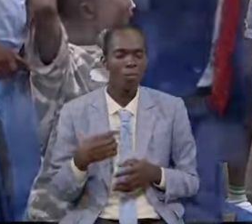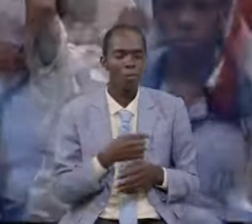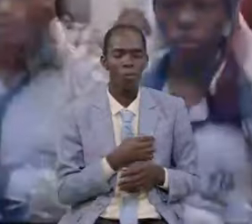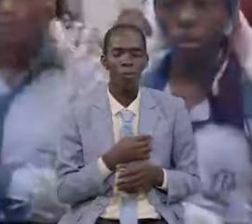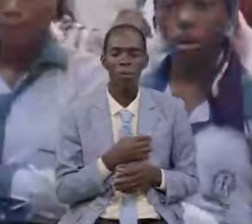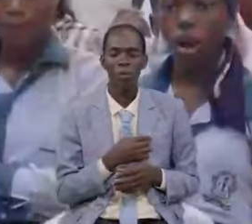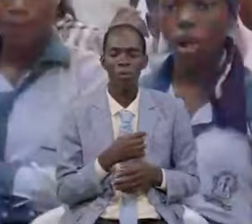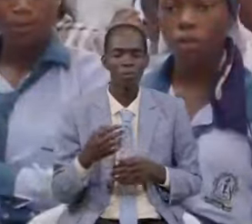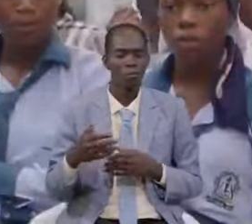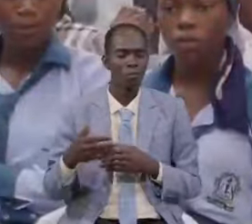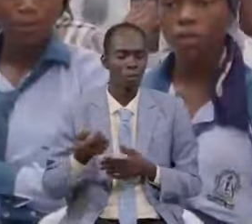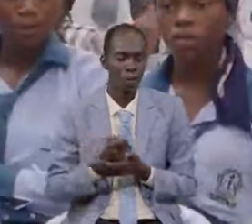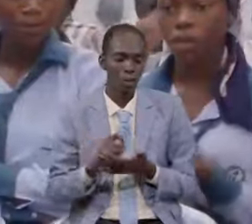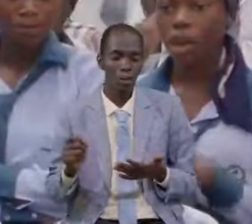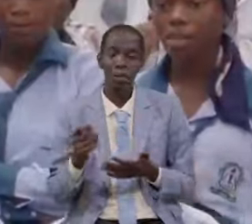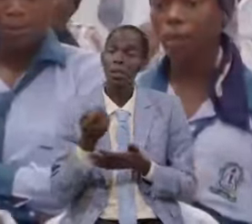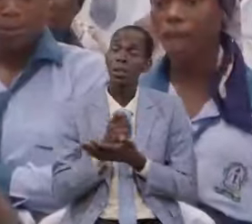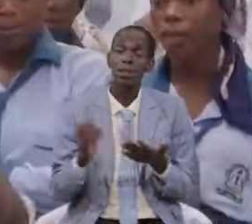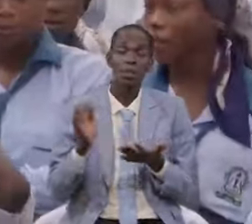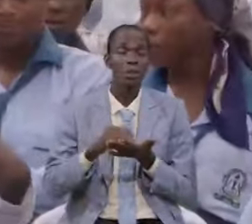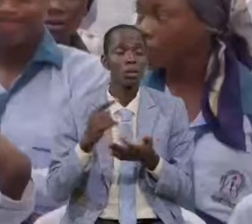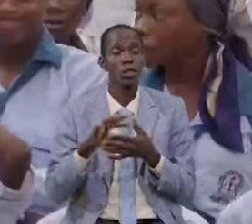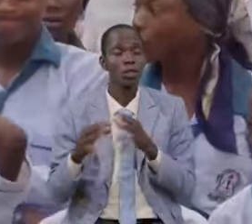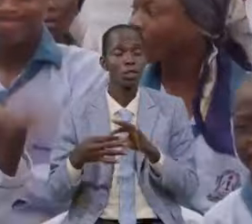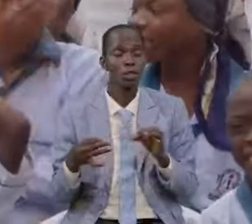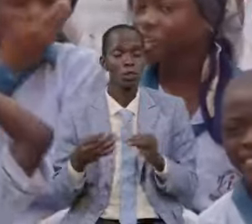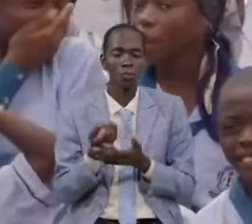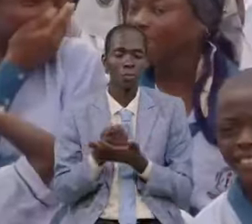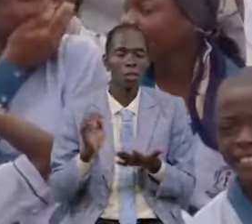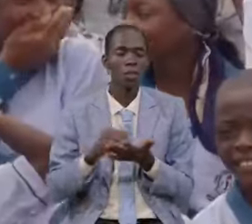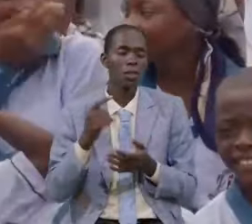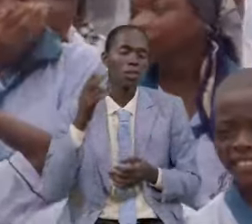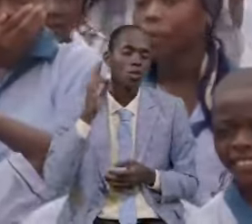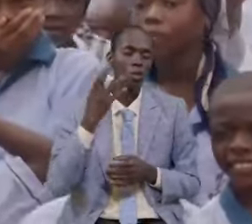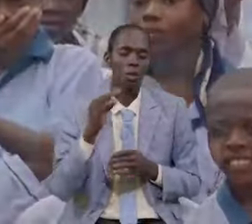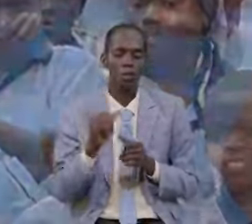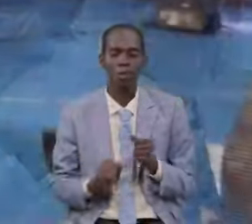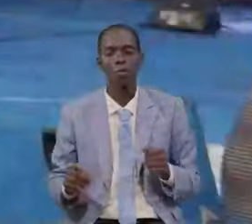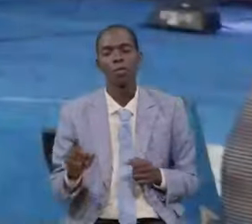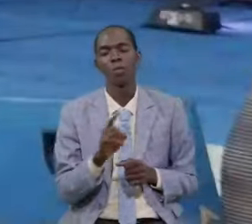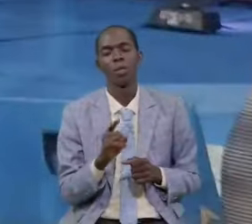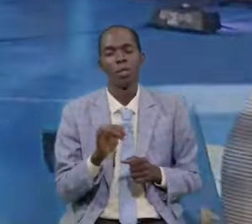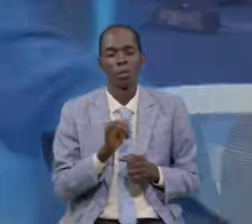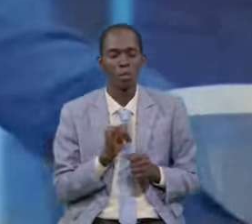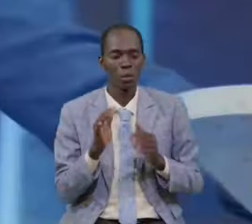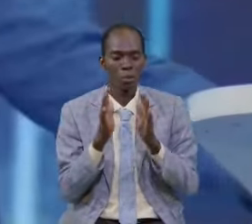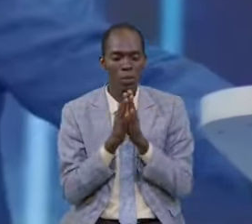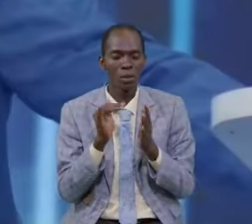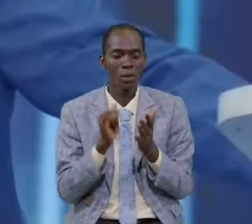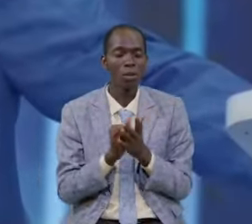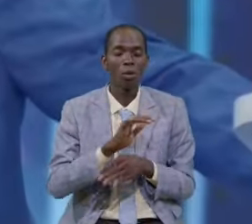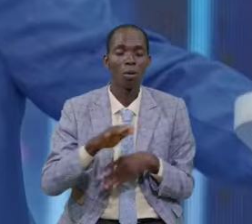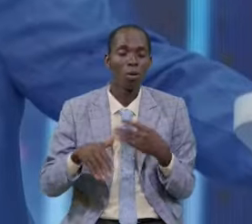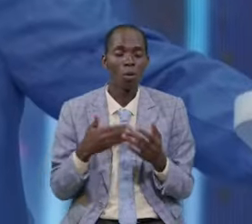Réécris l'histoire de chacun ici en ce jour. Je prie que tous ceux